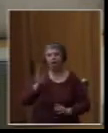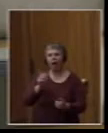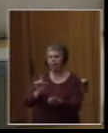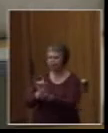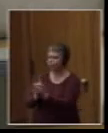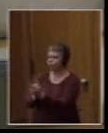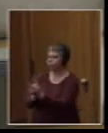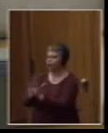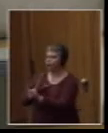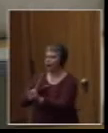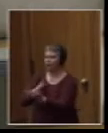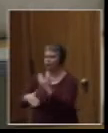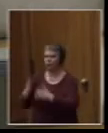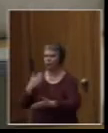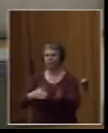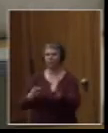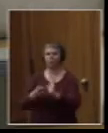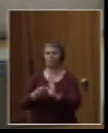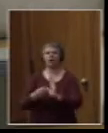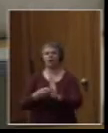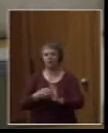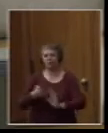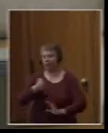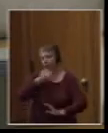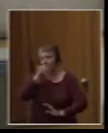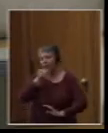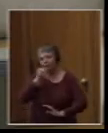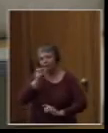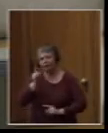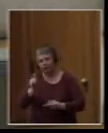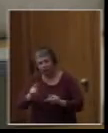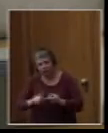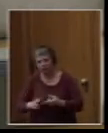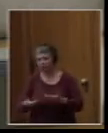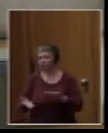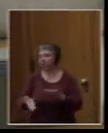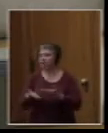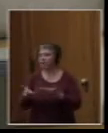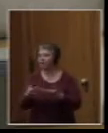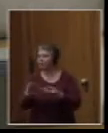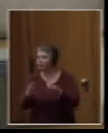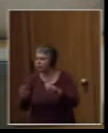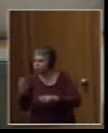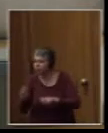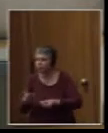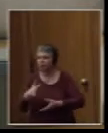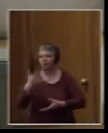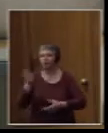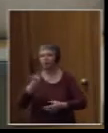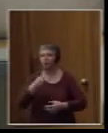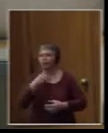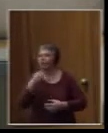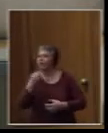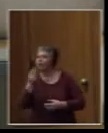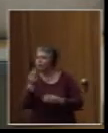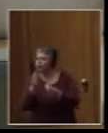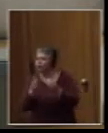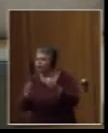αργά, να προσφέρει λίγη βοήθεια παραπάνω, να μιλήσει πιο δυνατά. Αυτό εξάλλου είναι και αλληλεγγύη των